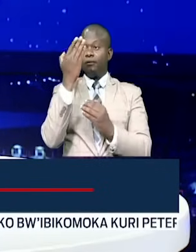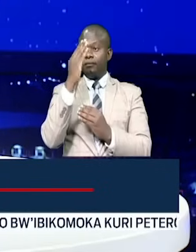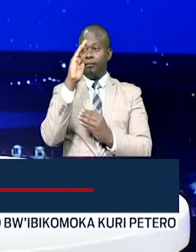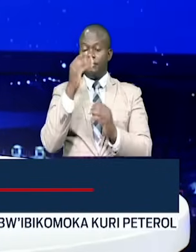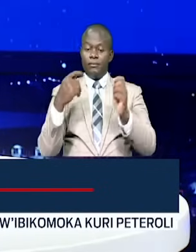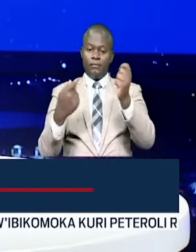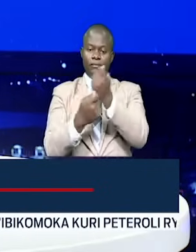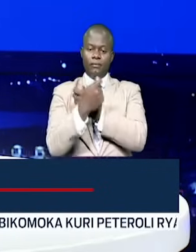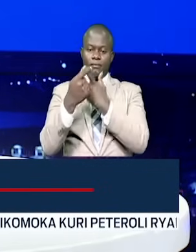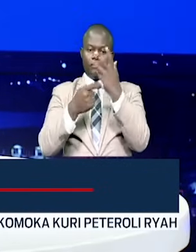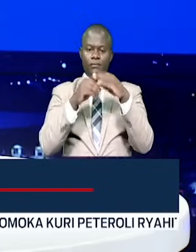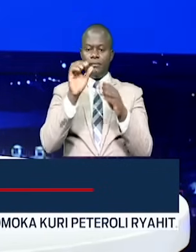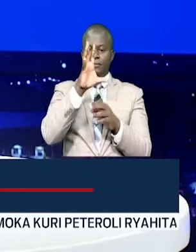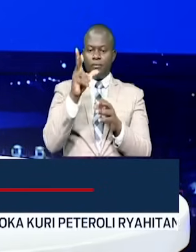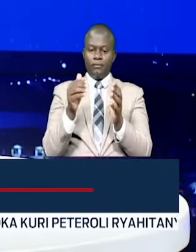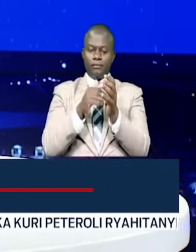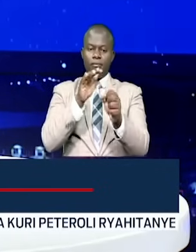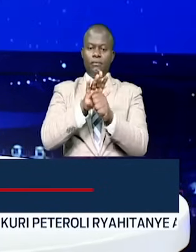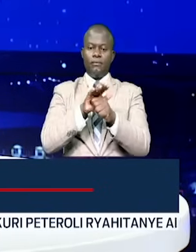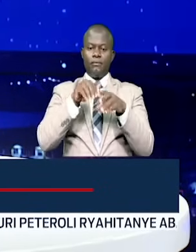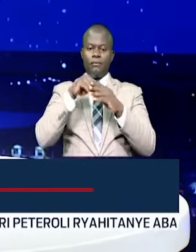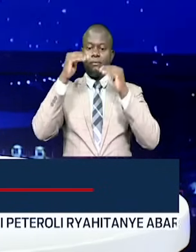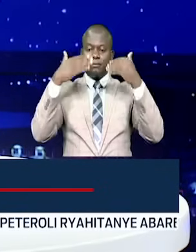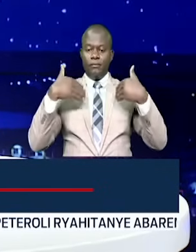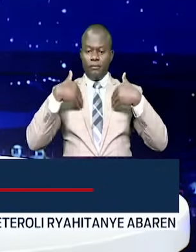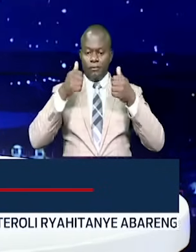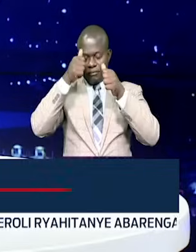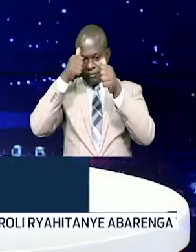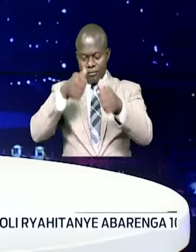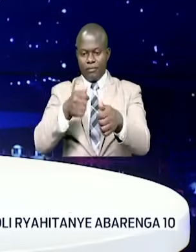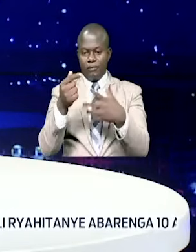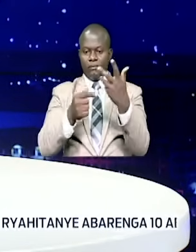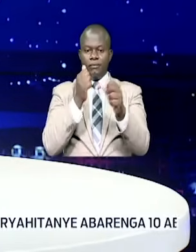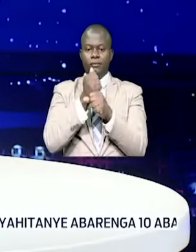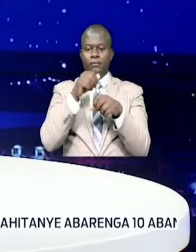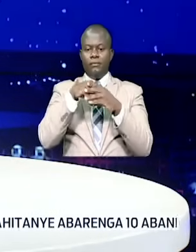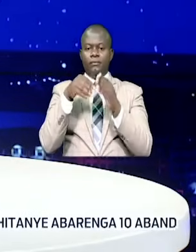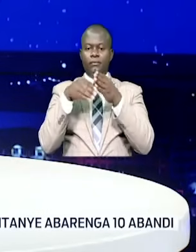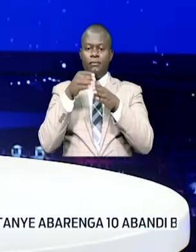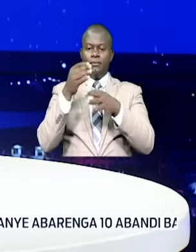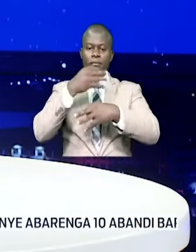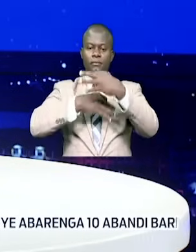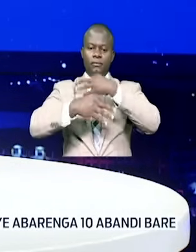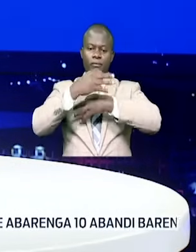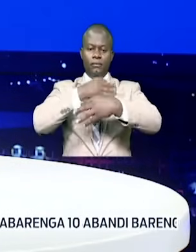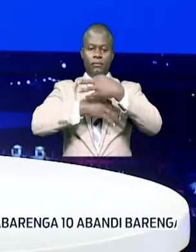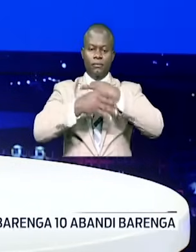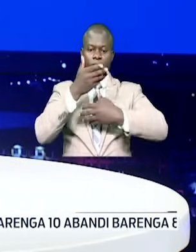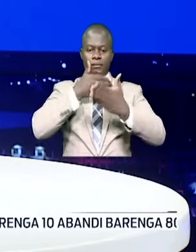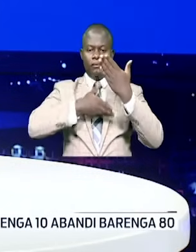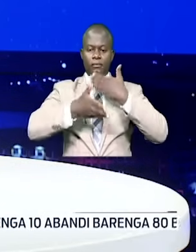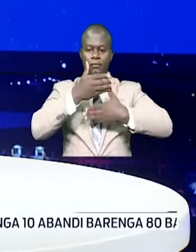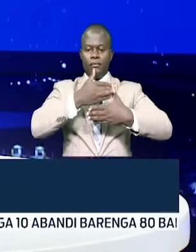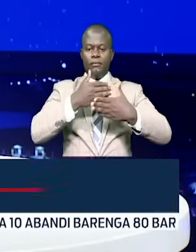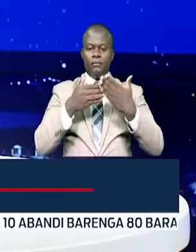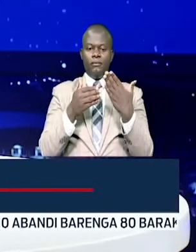guhindura ibintu ku mugabane wa Afurika cyane cyane mu rwego rw'ubuzima bakurikije ibiri gukorwa birimo no kubaka uru ruganda. Ni mu kiganiro bagenzi